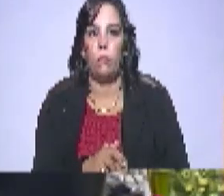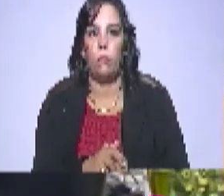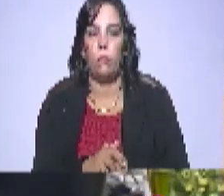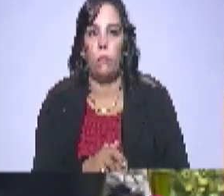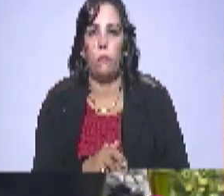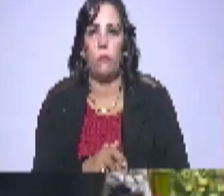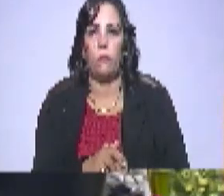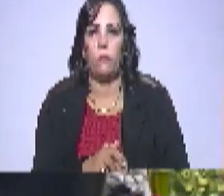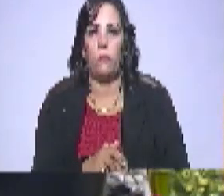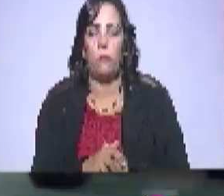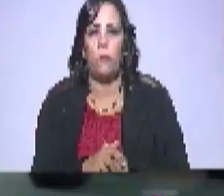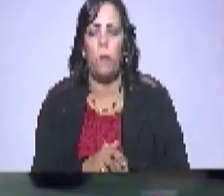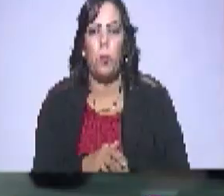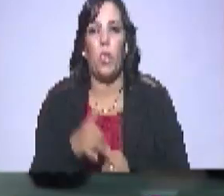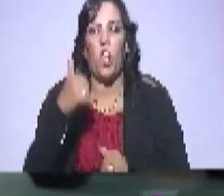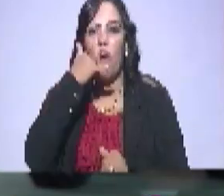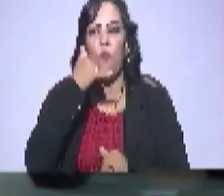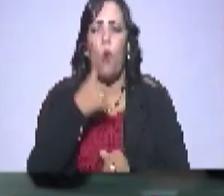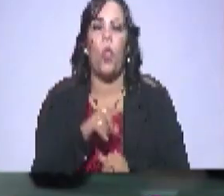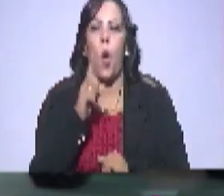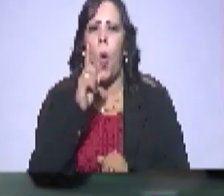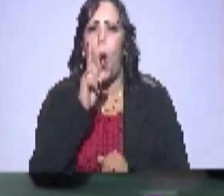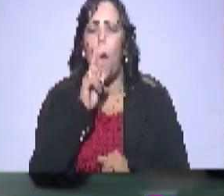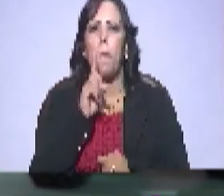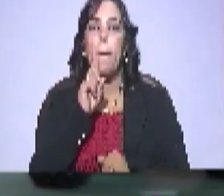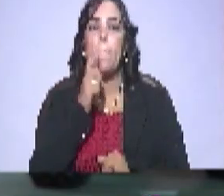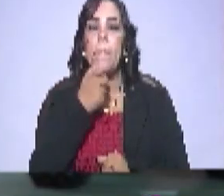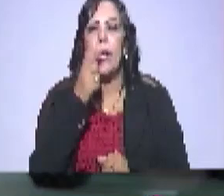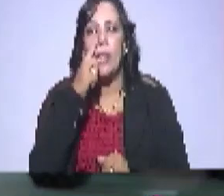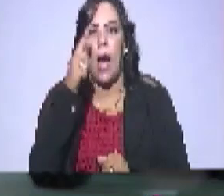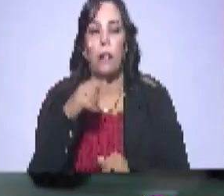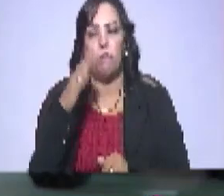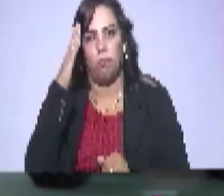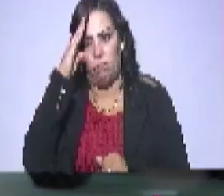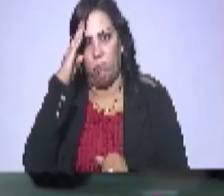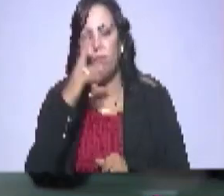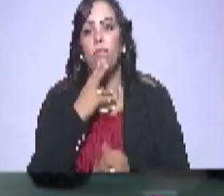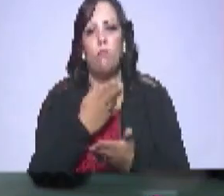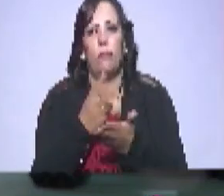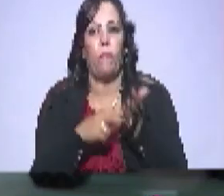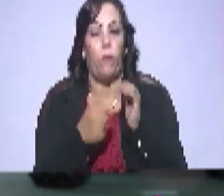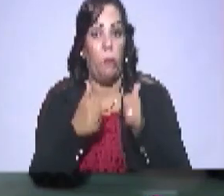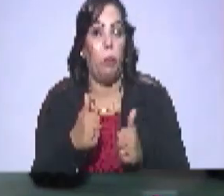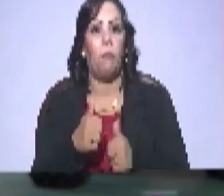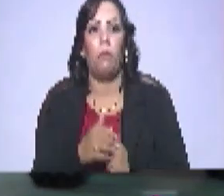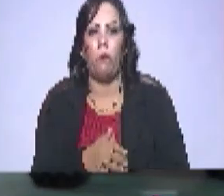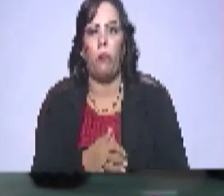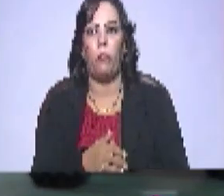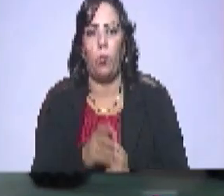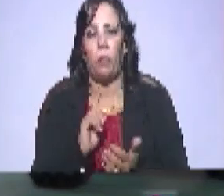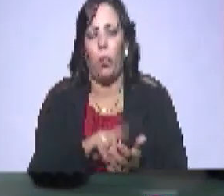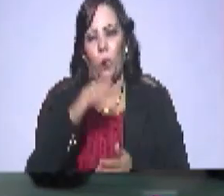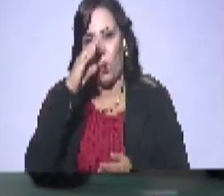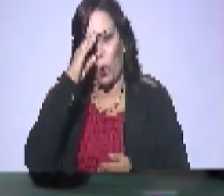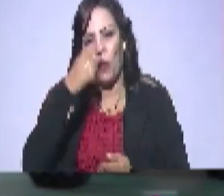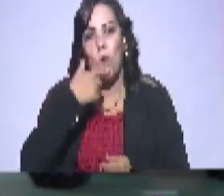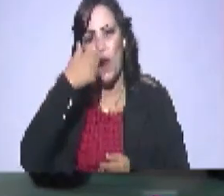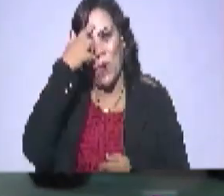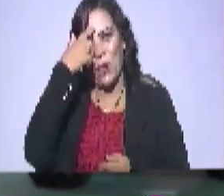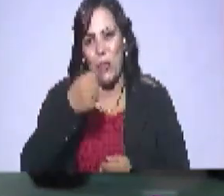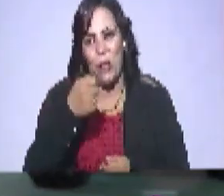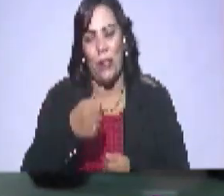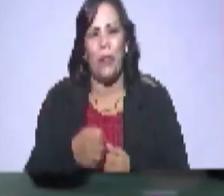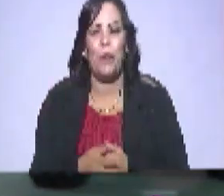ام مينا مساء الخير. الو مساء الخير. الو، اهلا بحضرتك يا فندم. ايه الاخبار؟ كل سنة وحضرتك طيبة. سنة